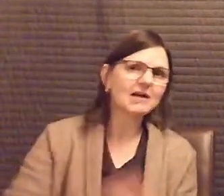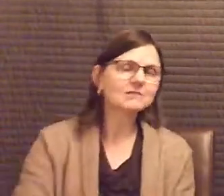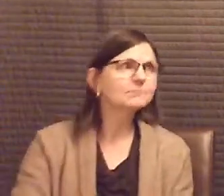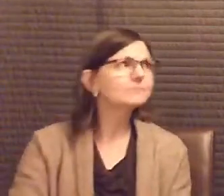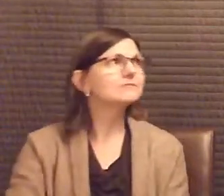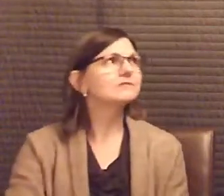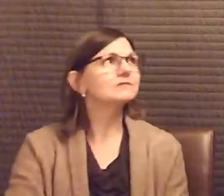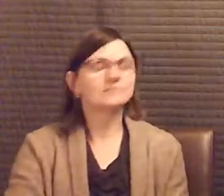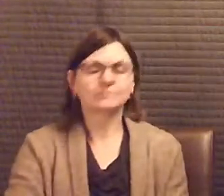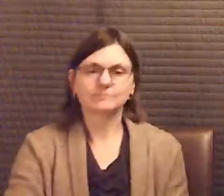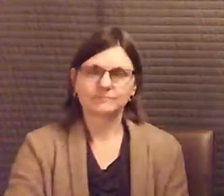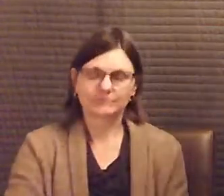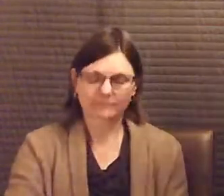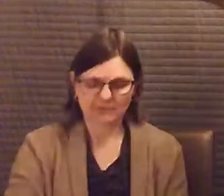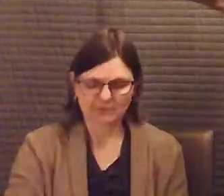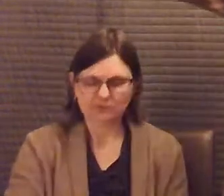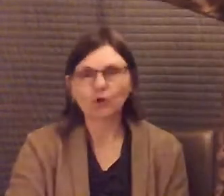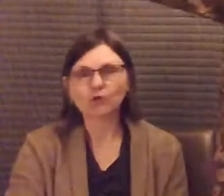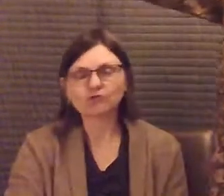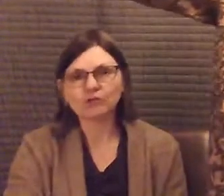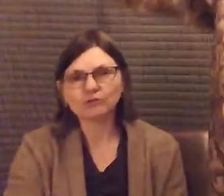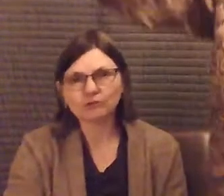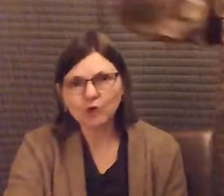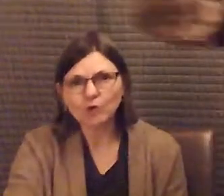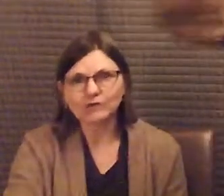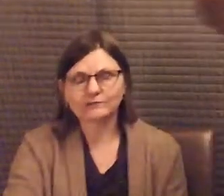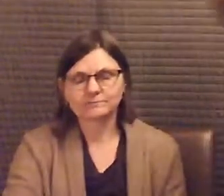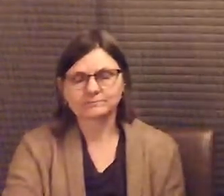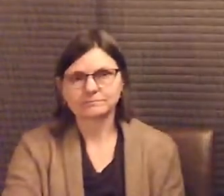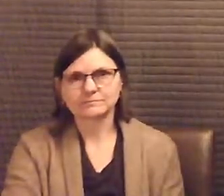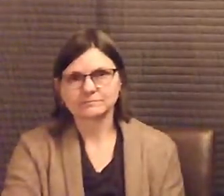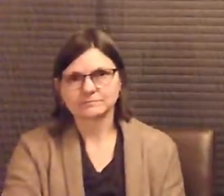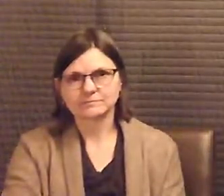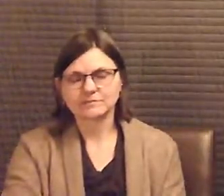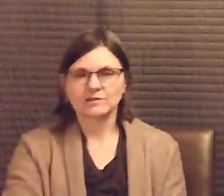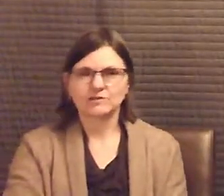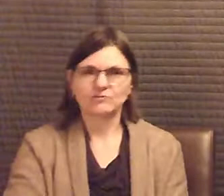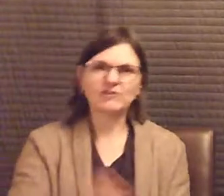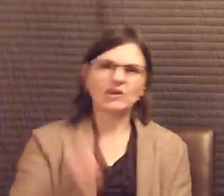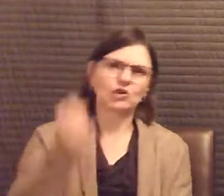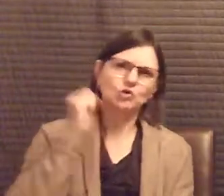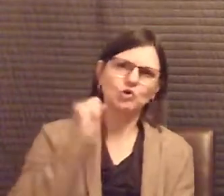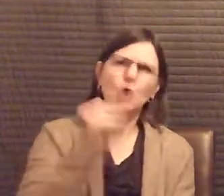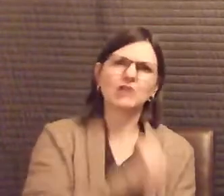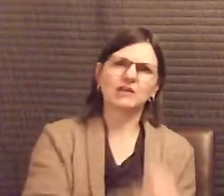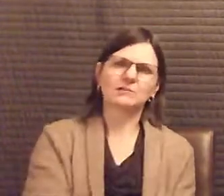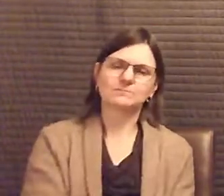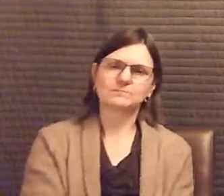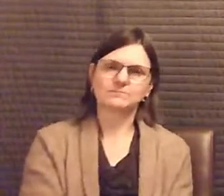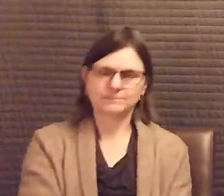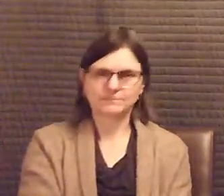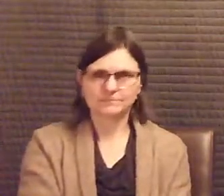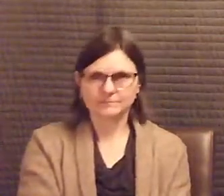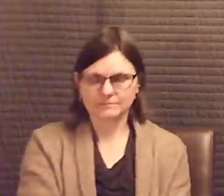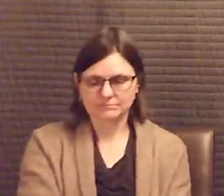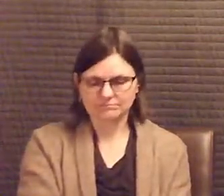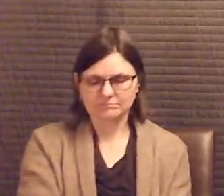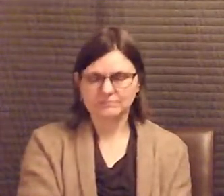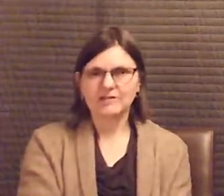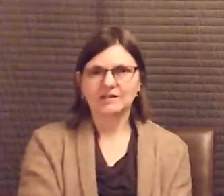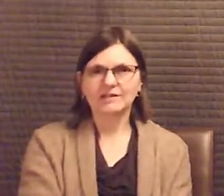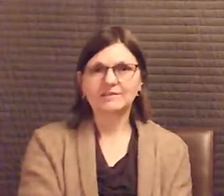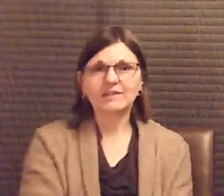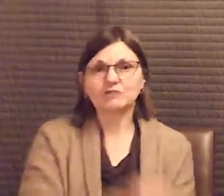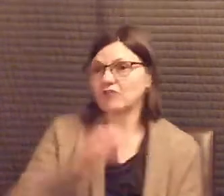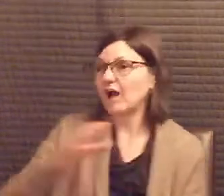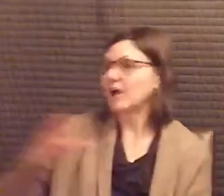niet langer beet chose a king ze kozen voor kooijman wij willen de koning just like al de lessen